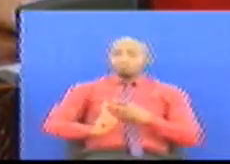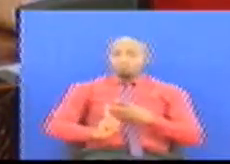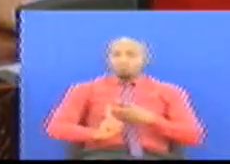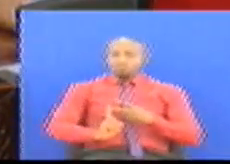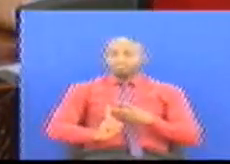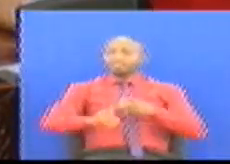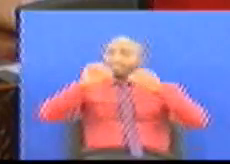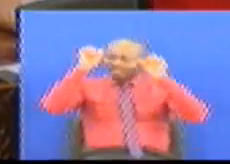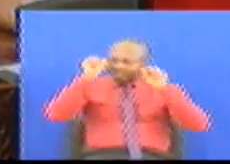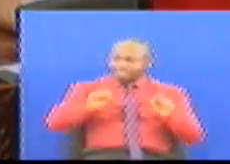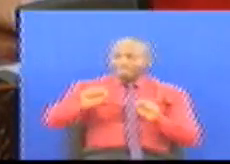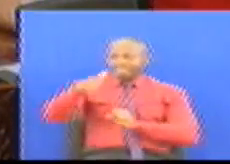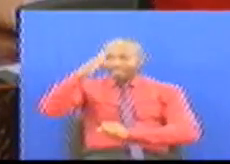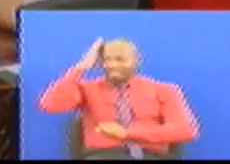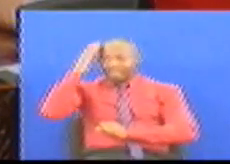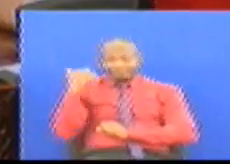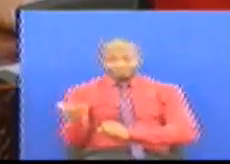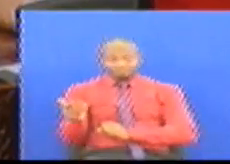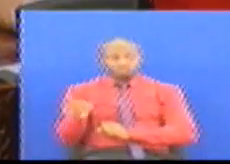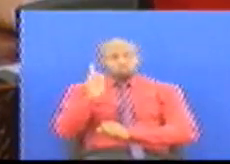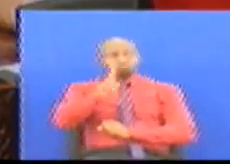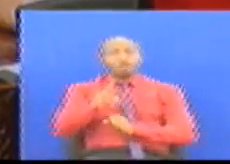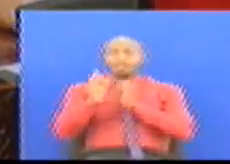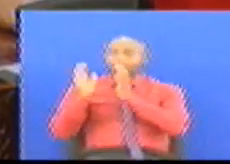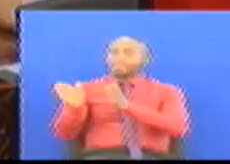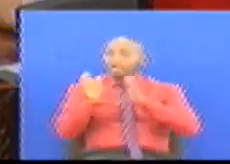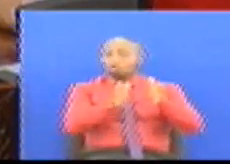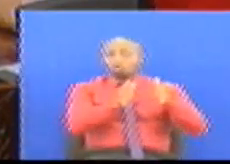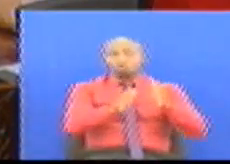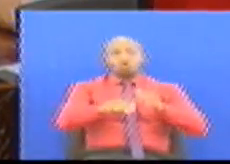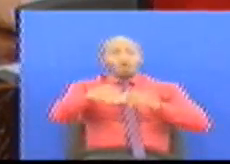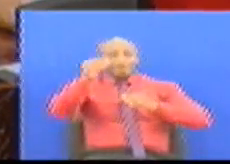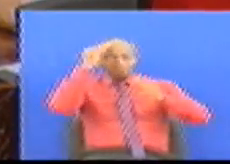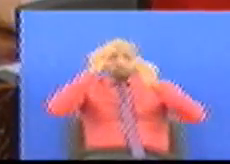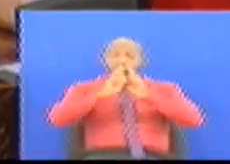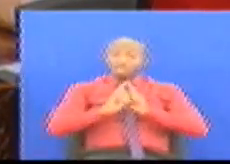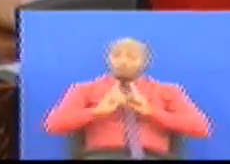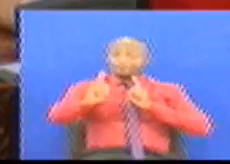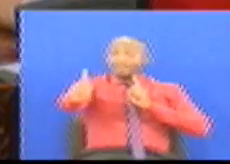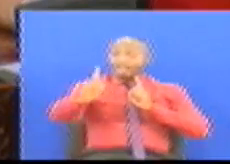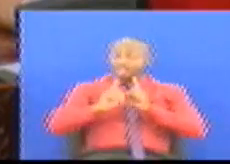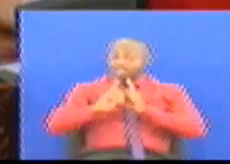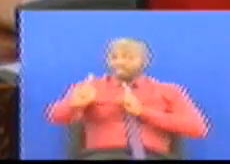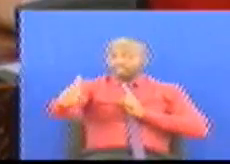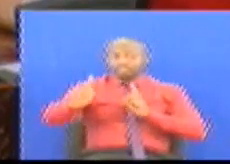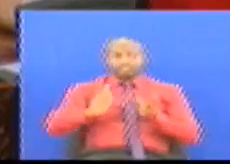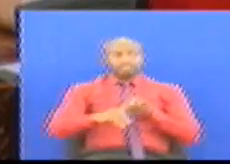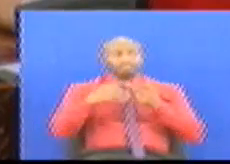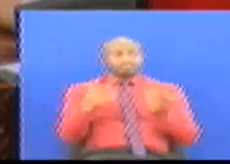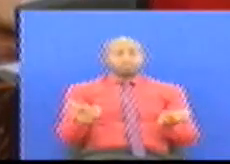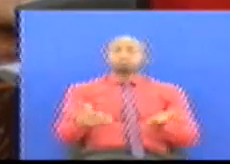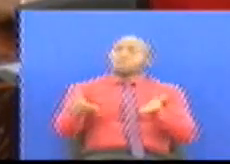ni lazima serikali sasa tuje na mpango wa distance learning. Kwamba hii distance learning tunaweza